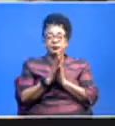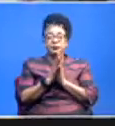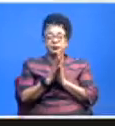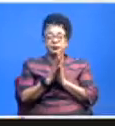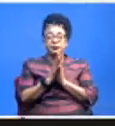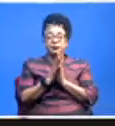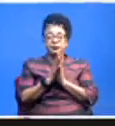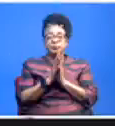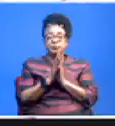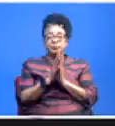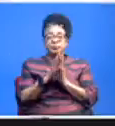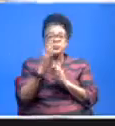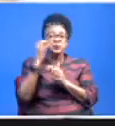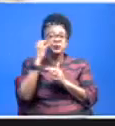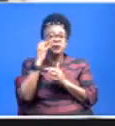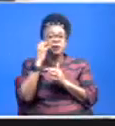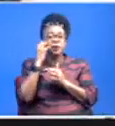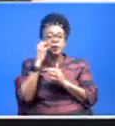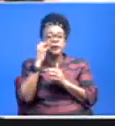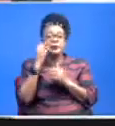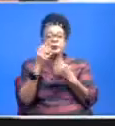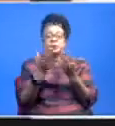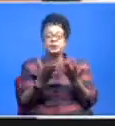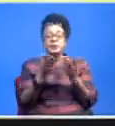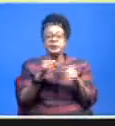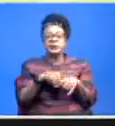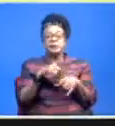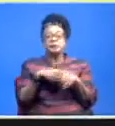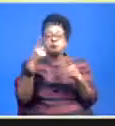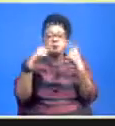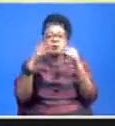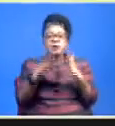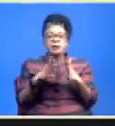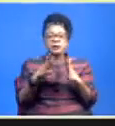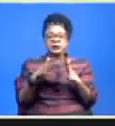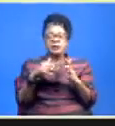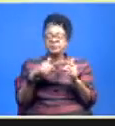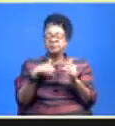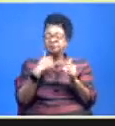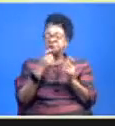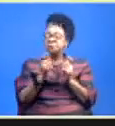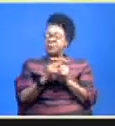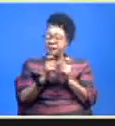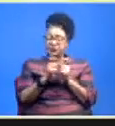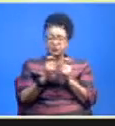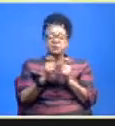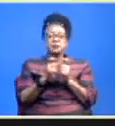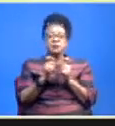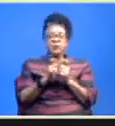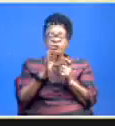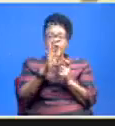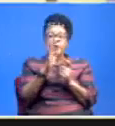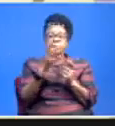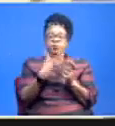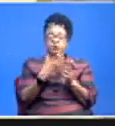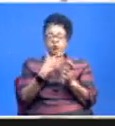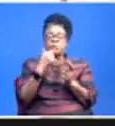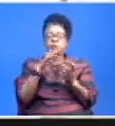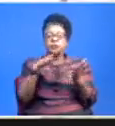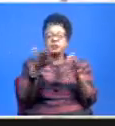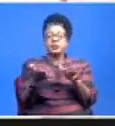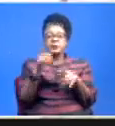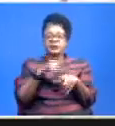Wingu la huzuni lilienea, baadhi ya waombolezaji wakiwa na uzito wa kustahimili uchungu wa kumpoteza mwana aliyetoweka baada